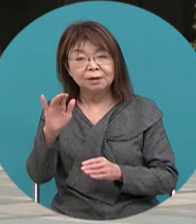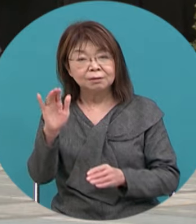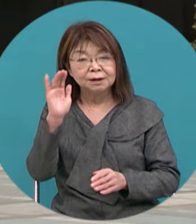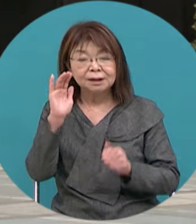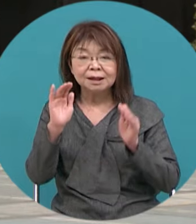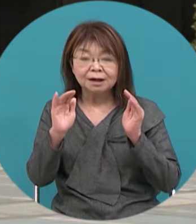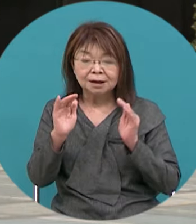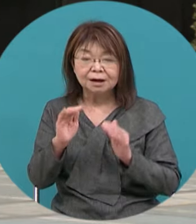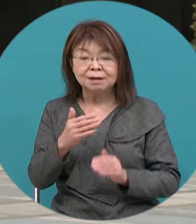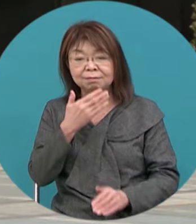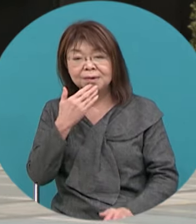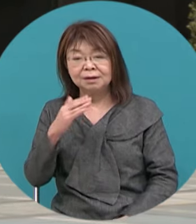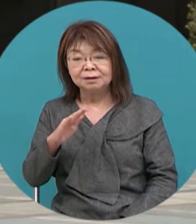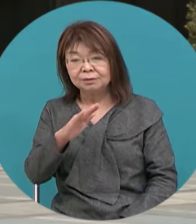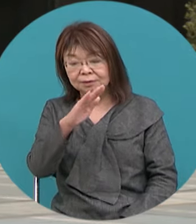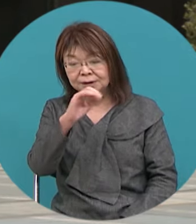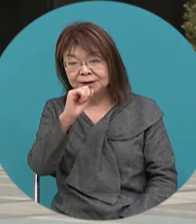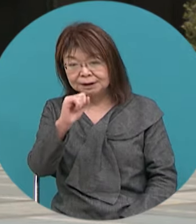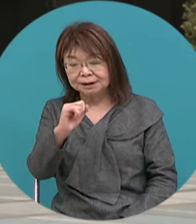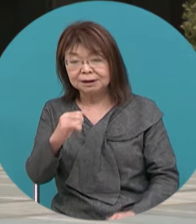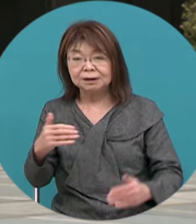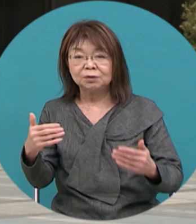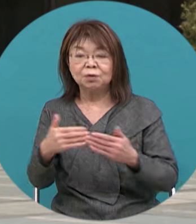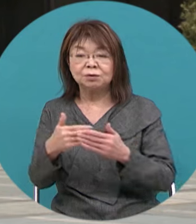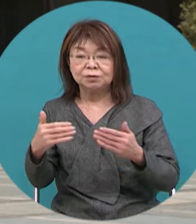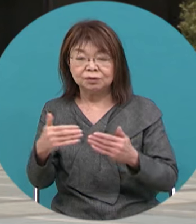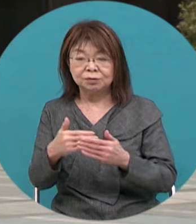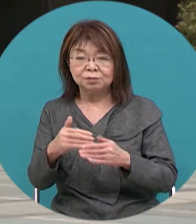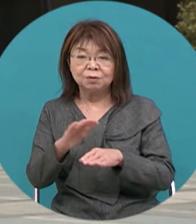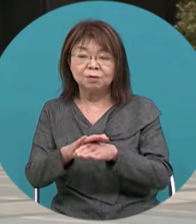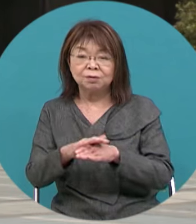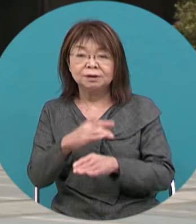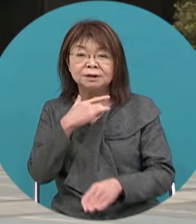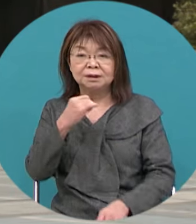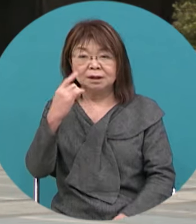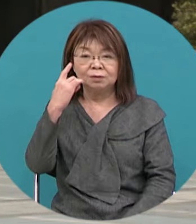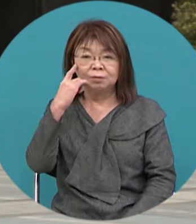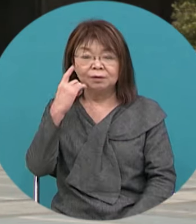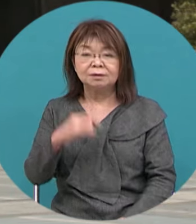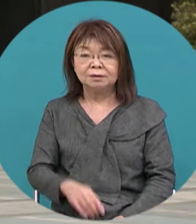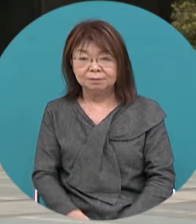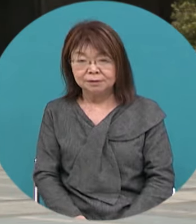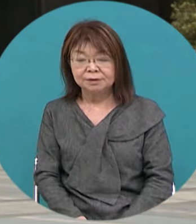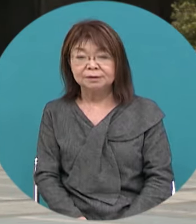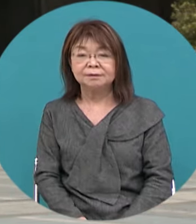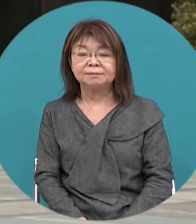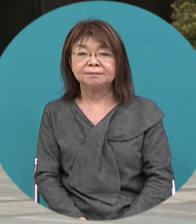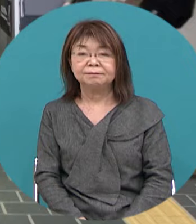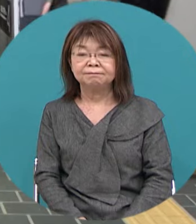ら、より利便性の高い交通にしていきたいなというふうに思っています。